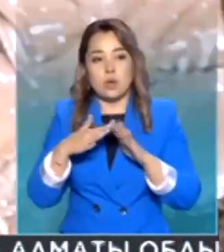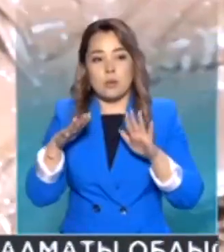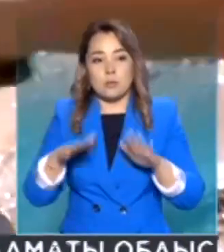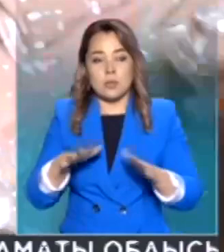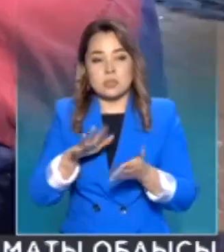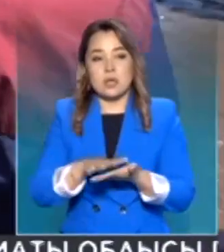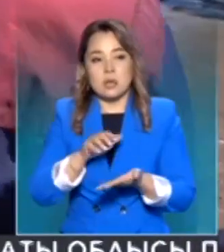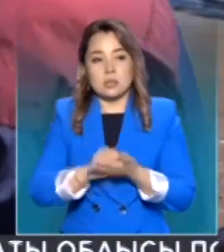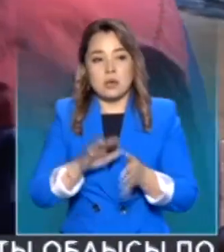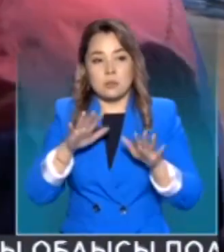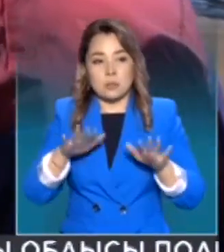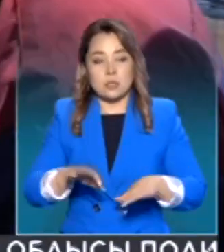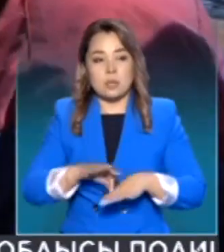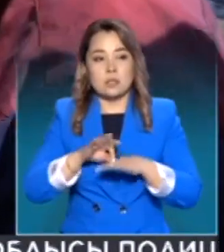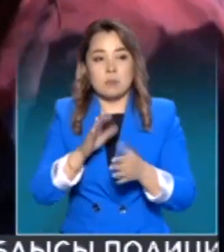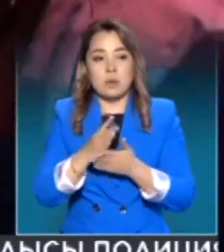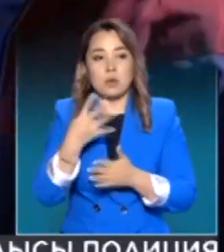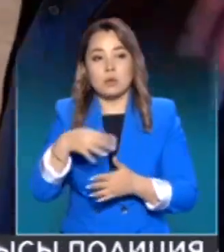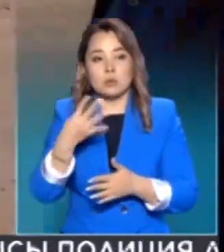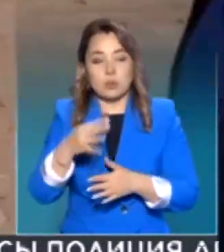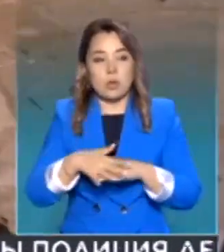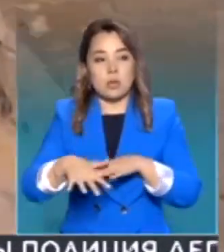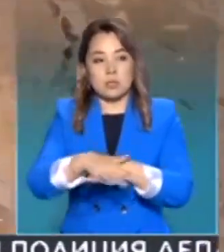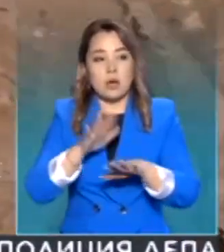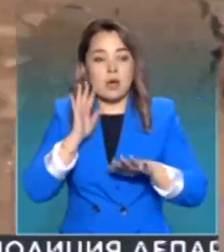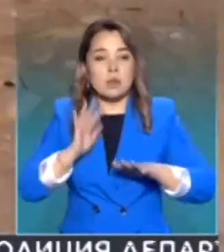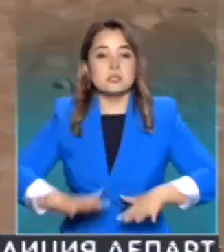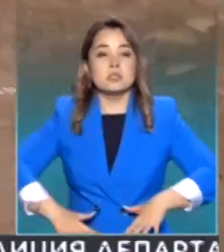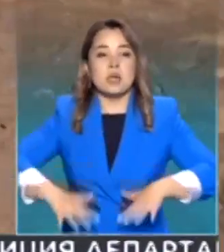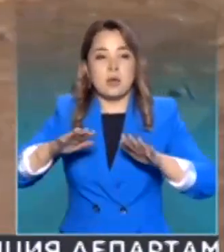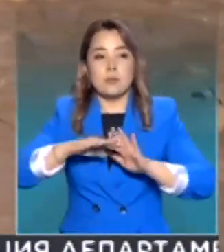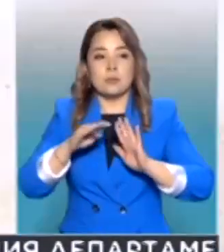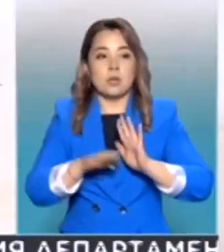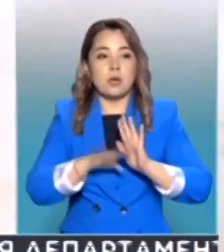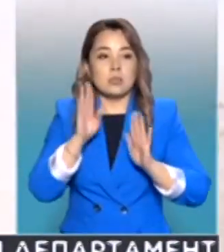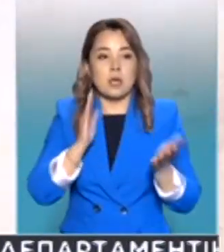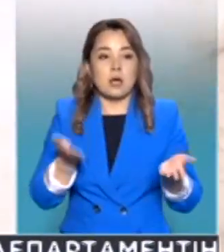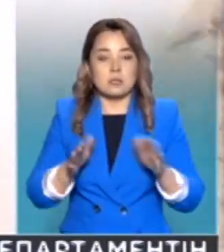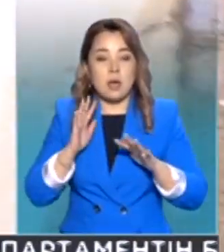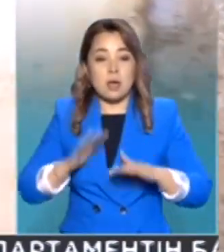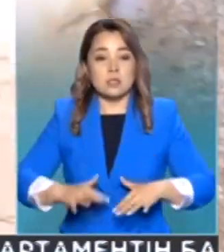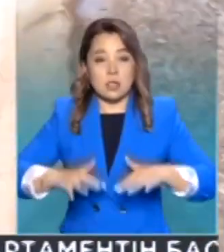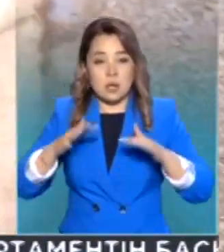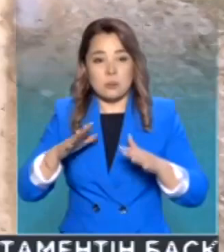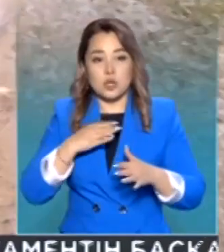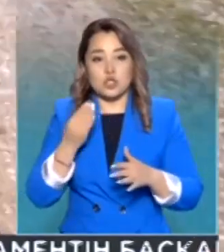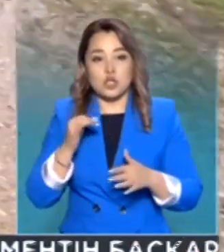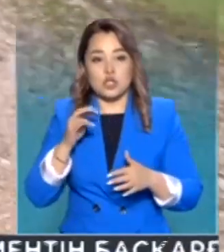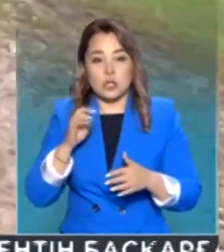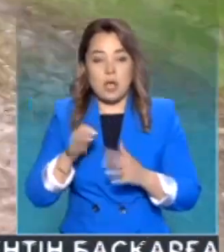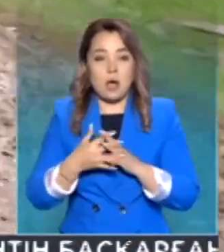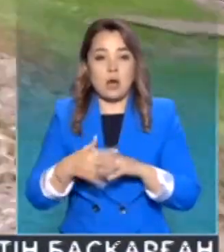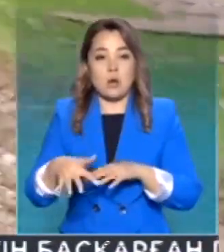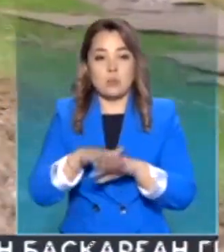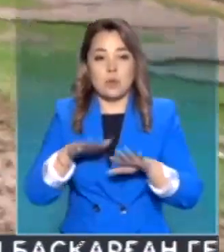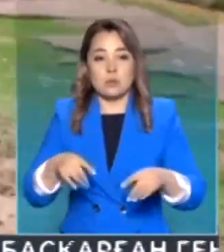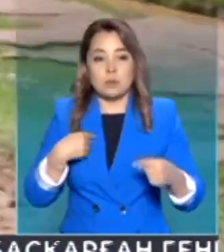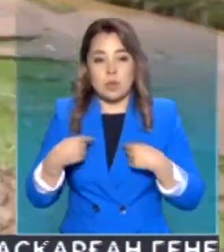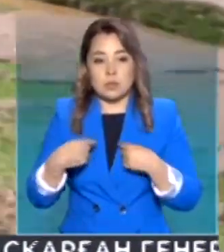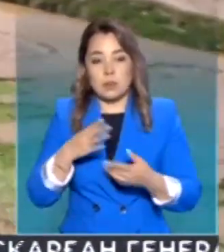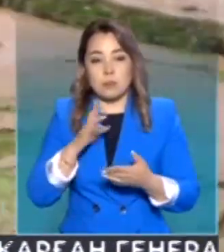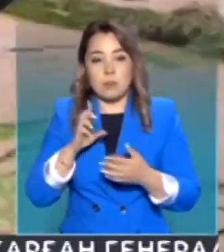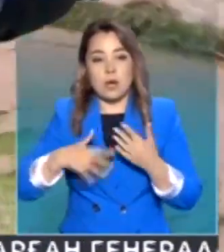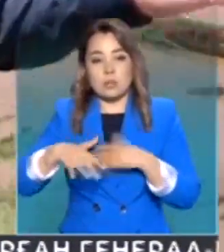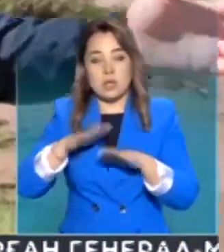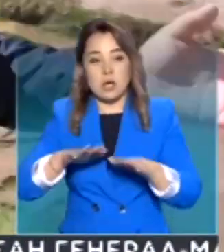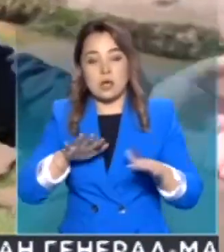өтіп төрге ұмтылған тағы 44 ауланы көлкіген су ортасында қалдырды. Тасқын Жіңішке ауылын қос бүйірден қысты. Жұрт